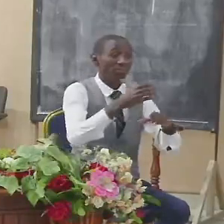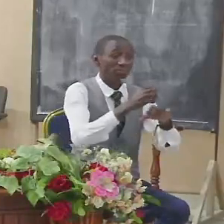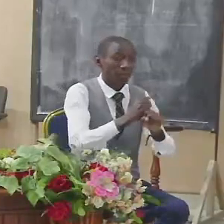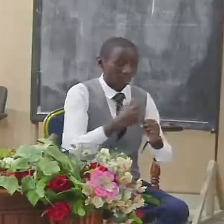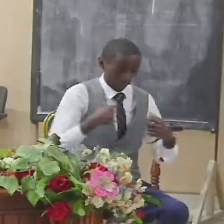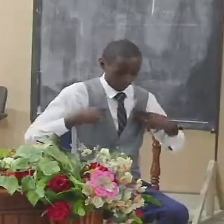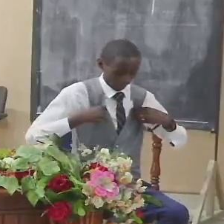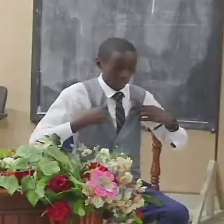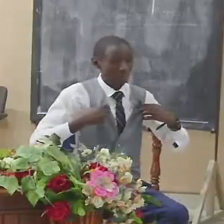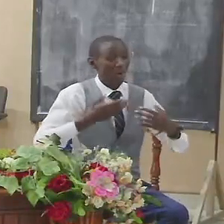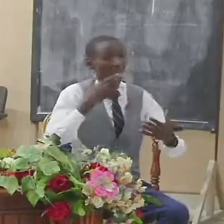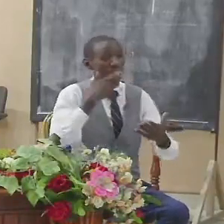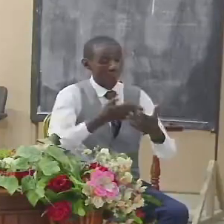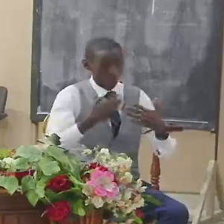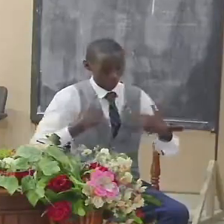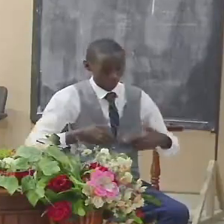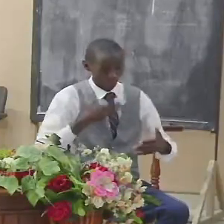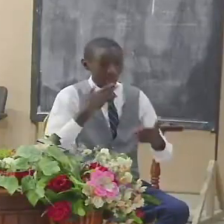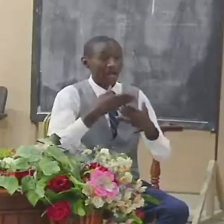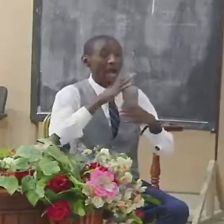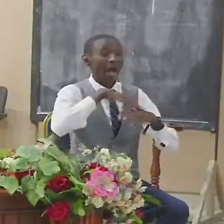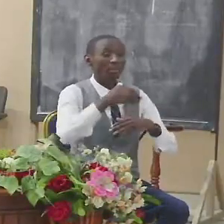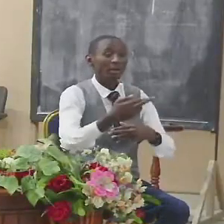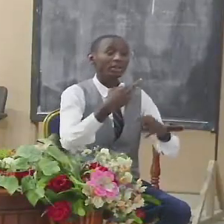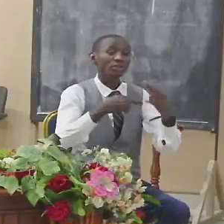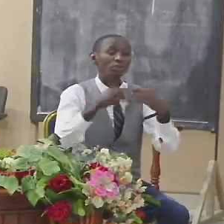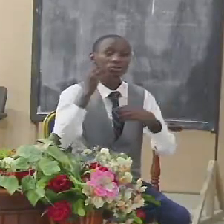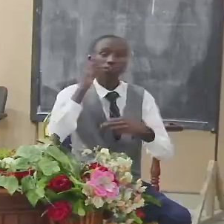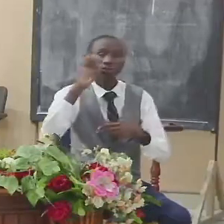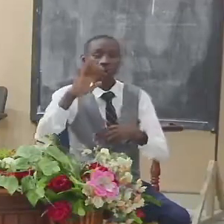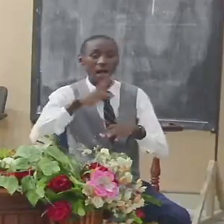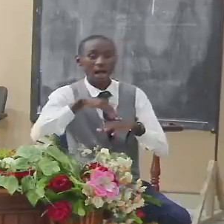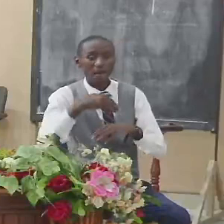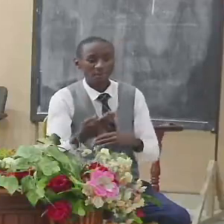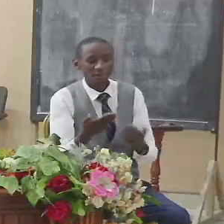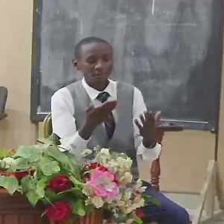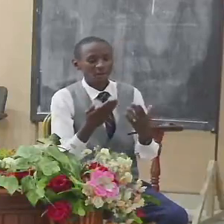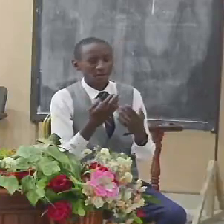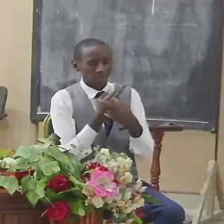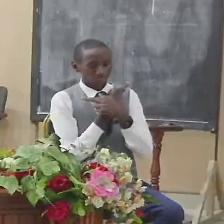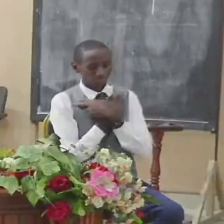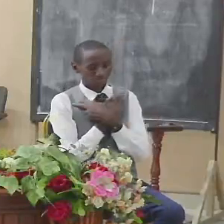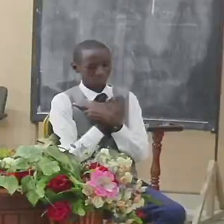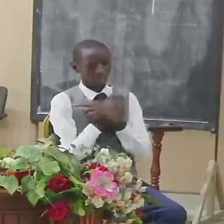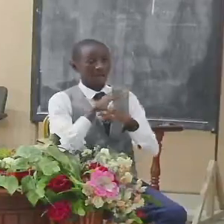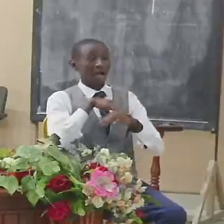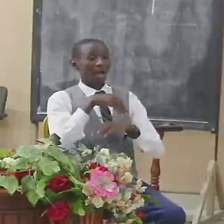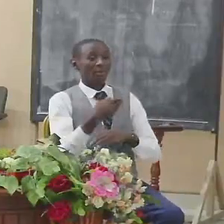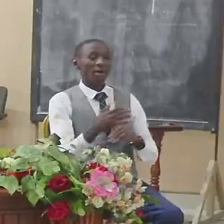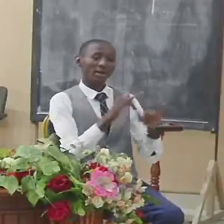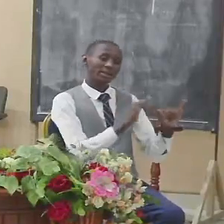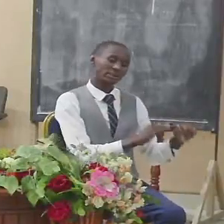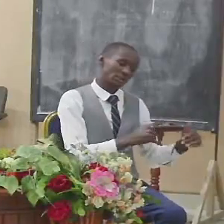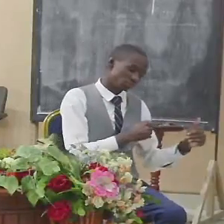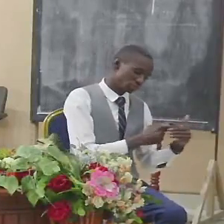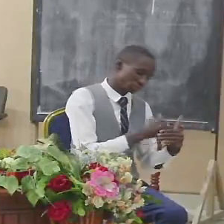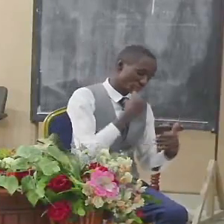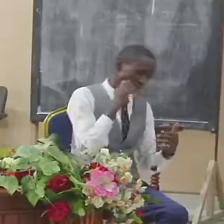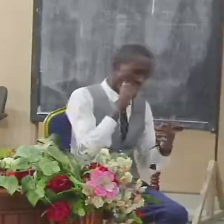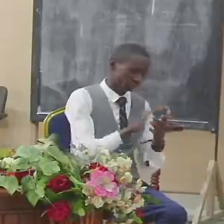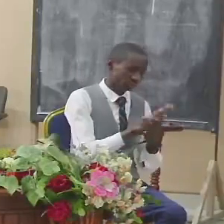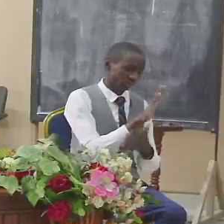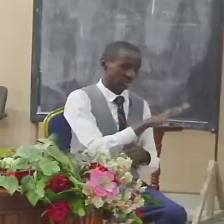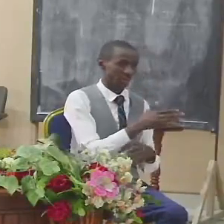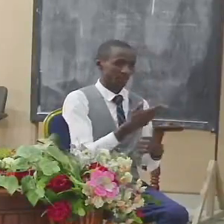habits. Uvae manguo za mzuri. Na urudie kwako. Comme ça tu vas te reposer. Asa utapumzika. Tu vas rester à côté de sa femme. Utabakia pembeni ya mke